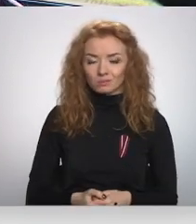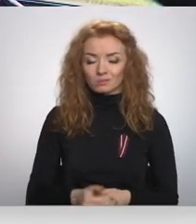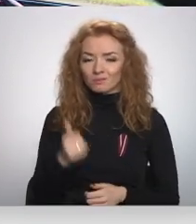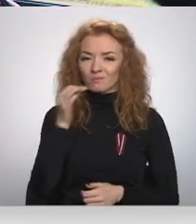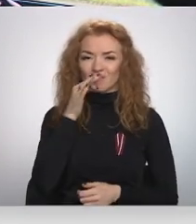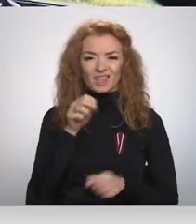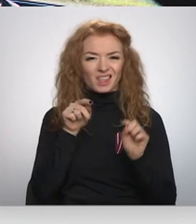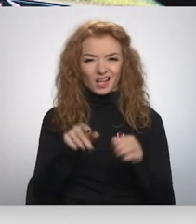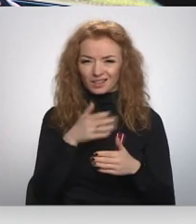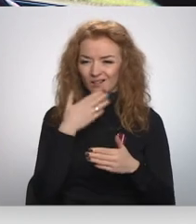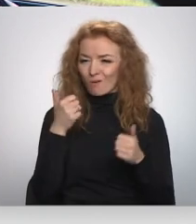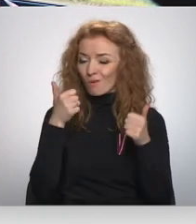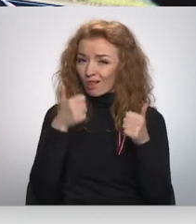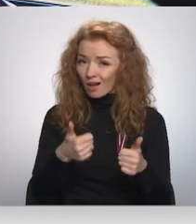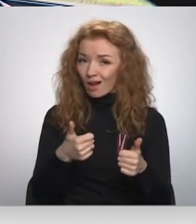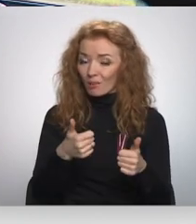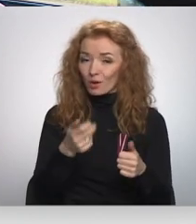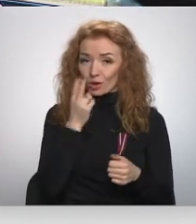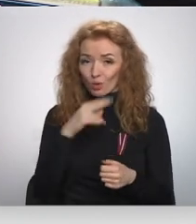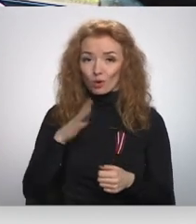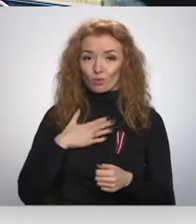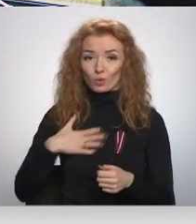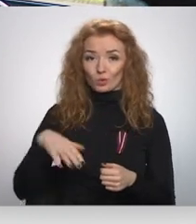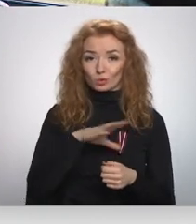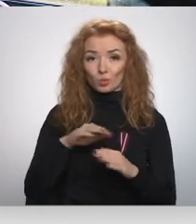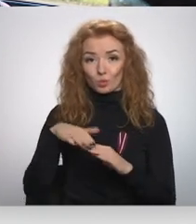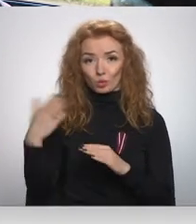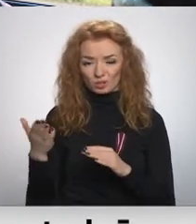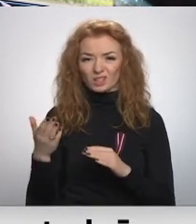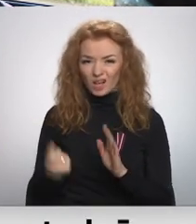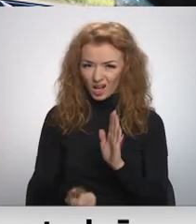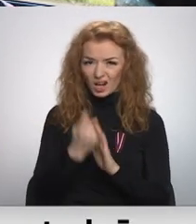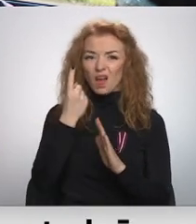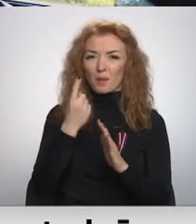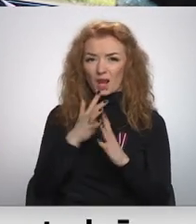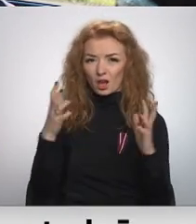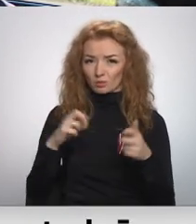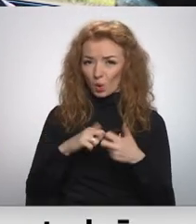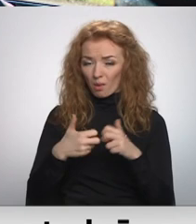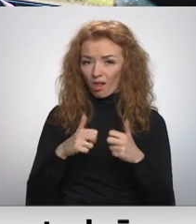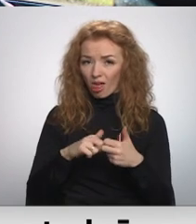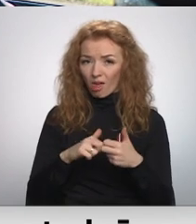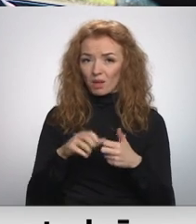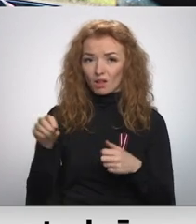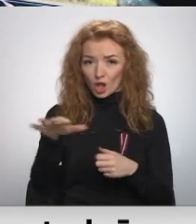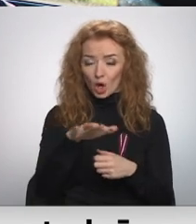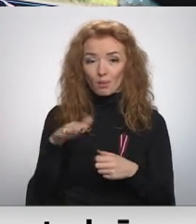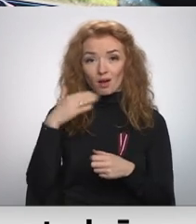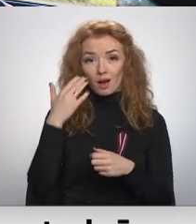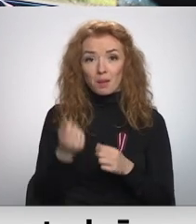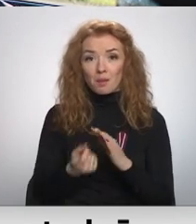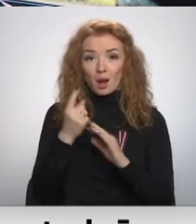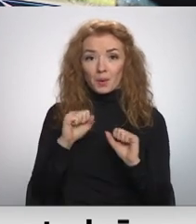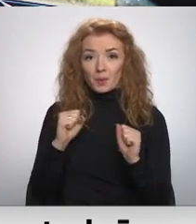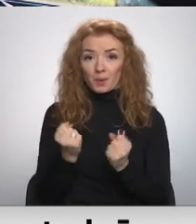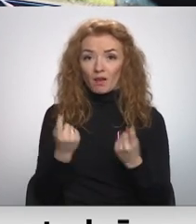Nu, tas nav diez cik labi. Manuprāt, ka no mūsu puses mēs radām Eiropai lielas problēmas ar tiem bēgļiem. Domāju, kad paliks augstāks laiks, tad